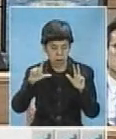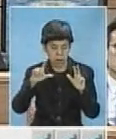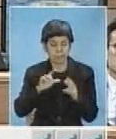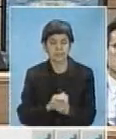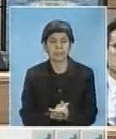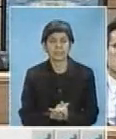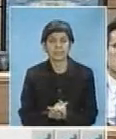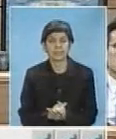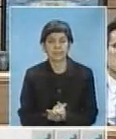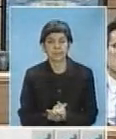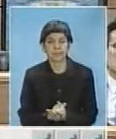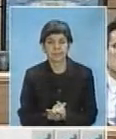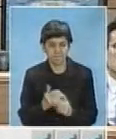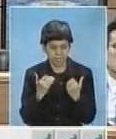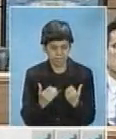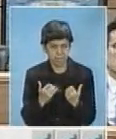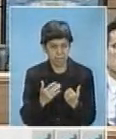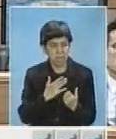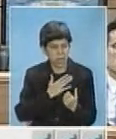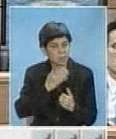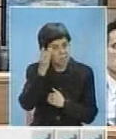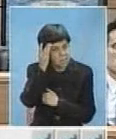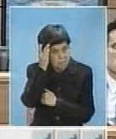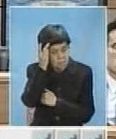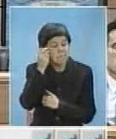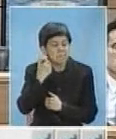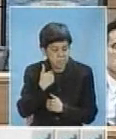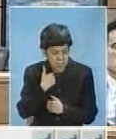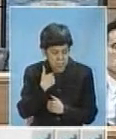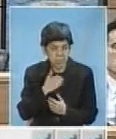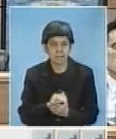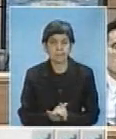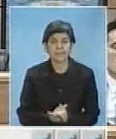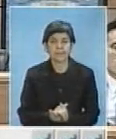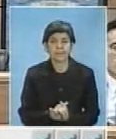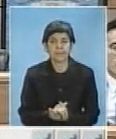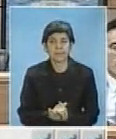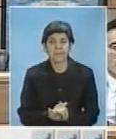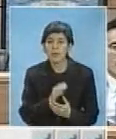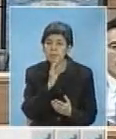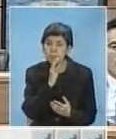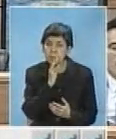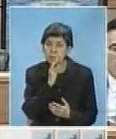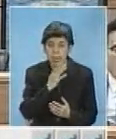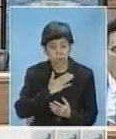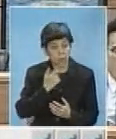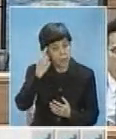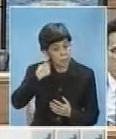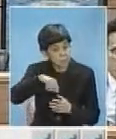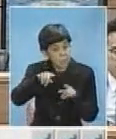าเยือนซึ่งประเด็นนี้คือประเด็นที่เรามีความกังวลมากที่สุดครับท่านประธานถ้าถามว่าเราเห็นด้ว